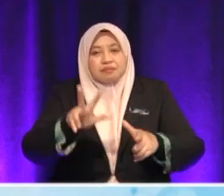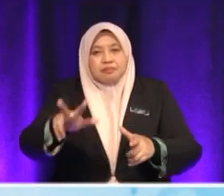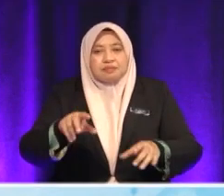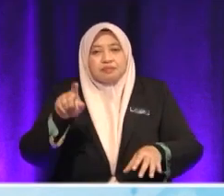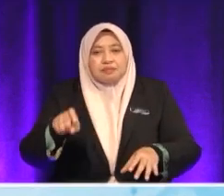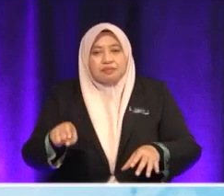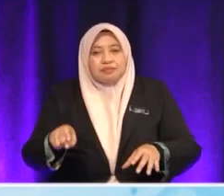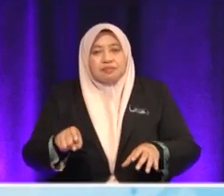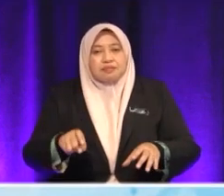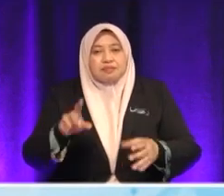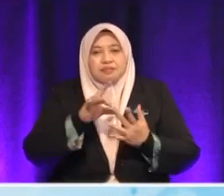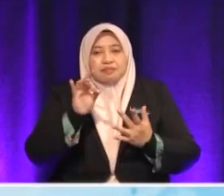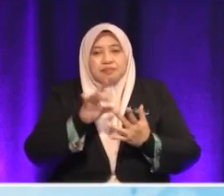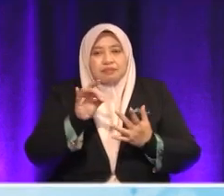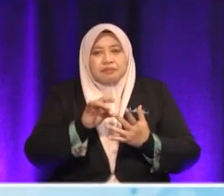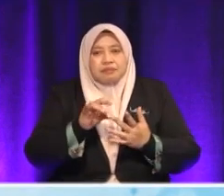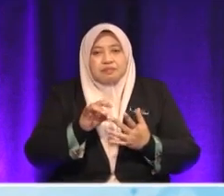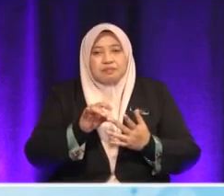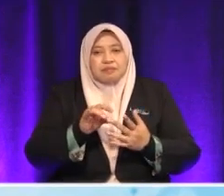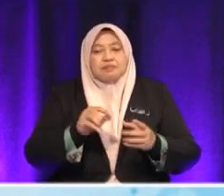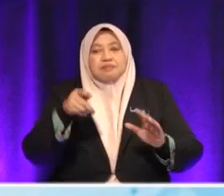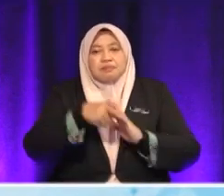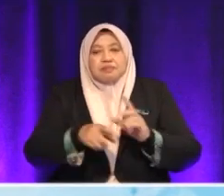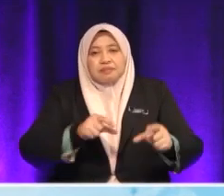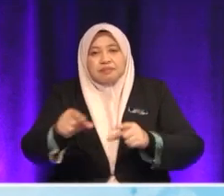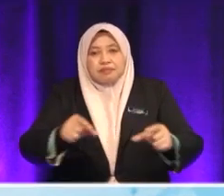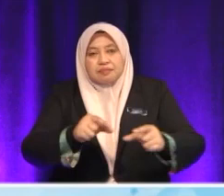tikus pilih motion motion